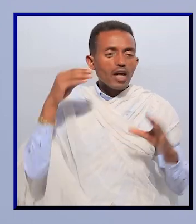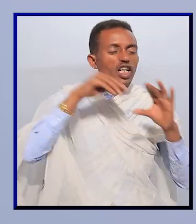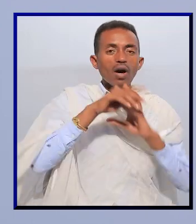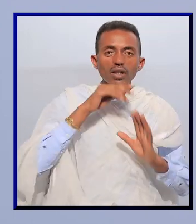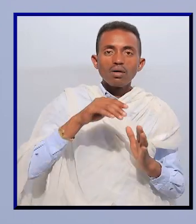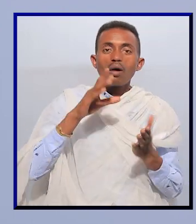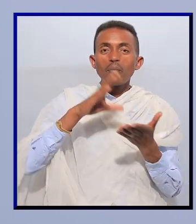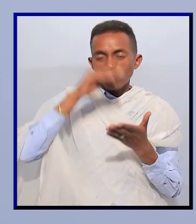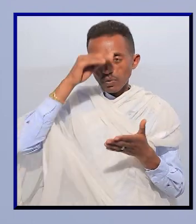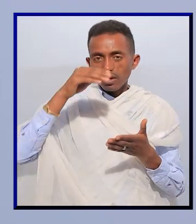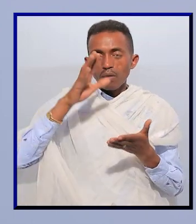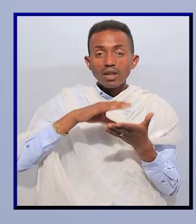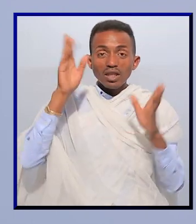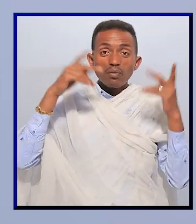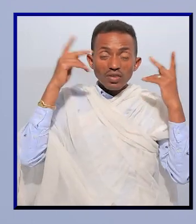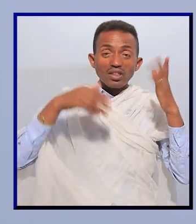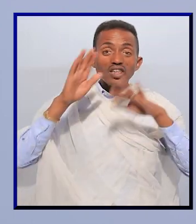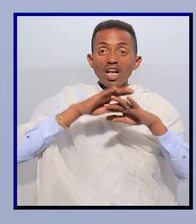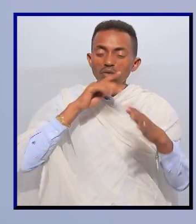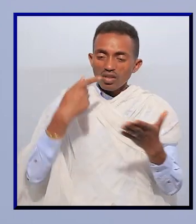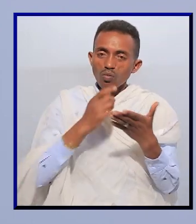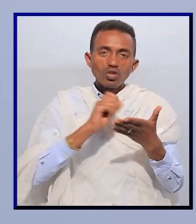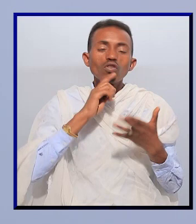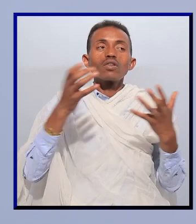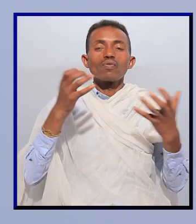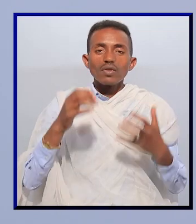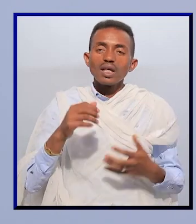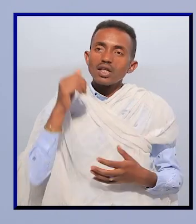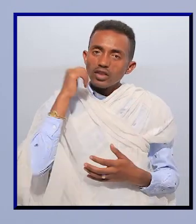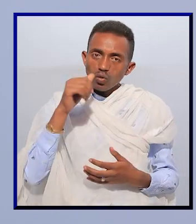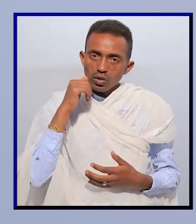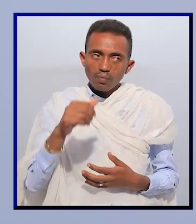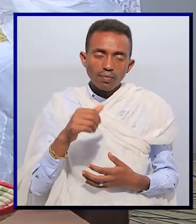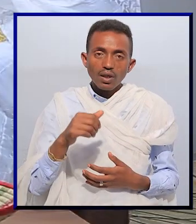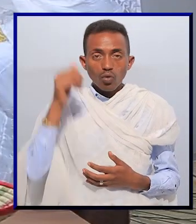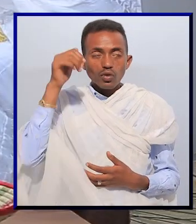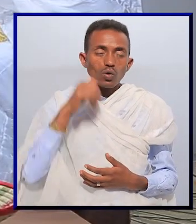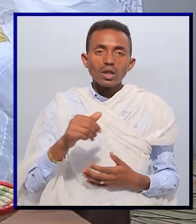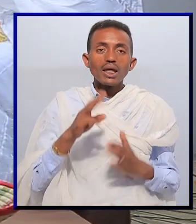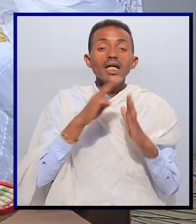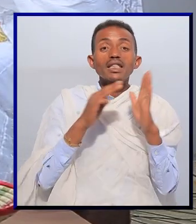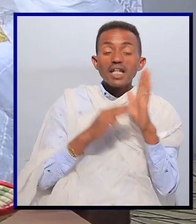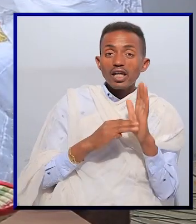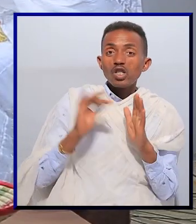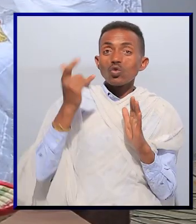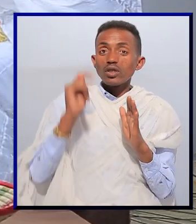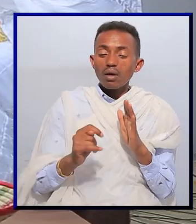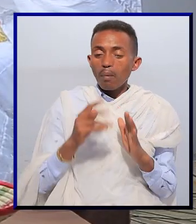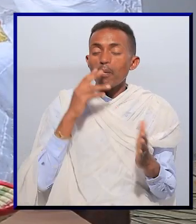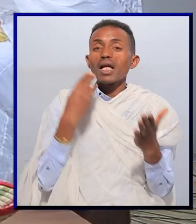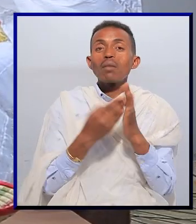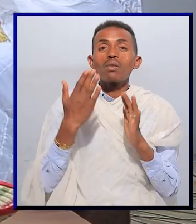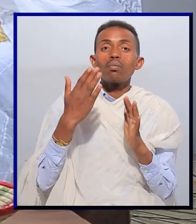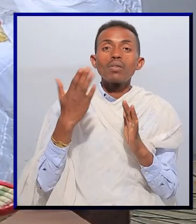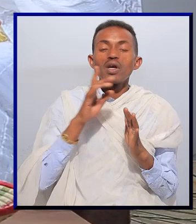ጾታ ትምህርት በሚለው ገብቶ ከዛ በኋላ ወንዶች ሴቶች ስነ ጾታን ማወቅ አለባቸው በሚለው በመልካም